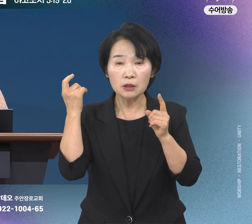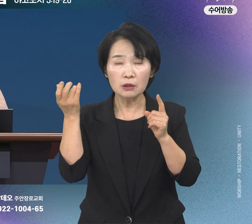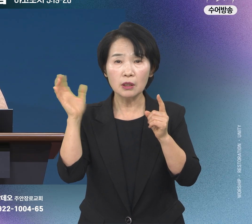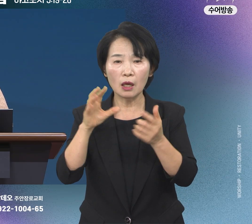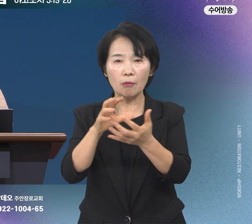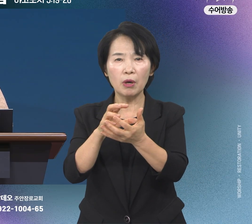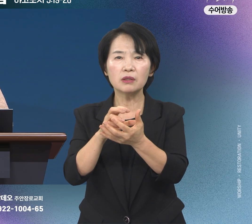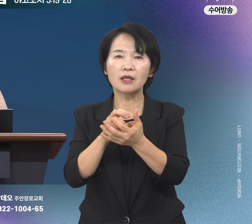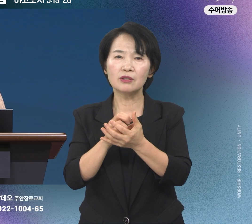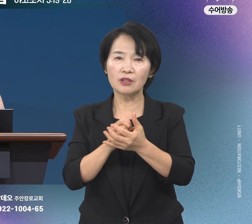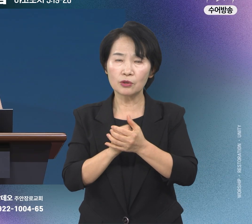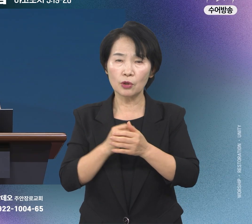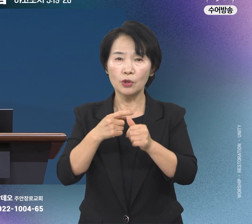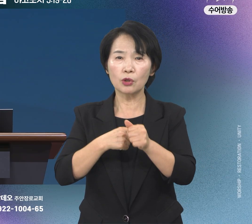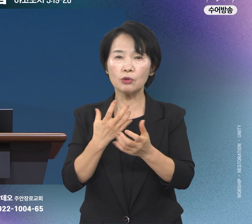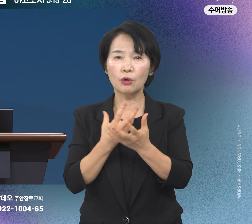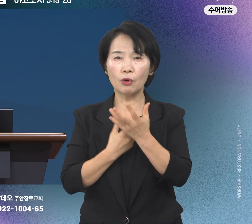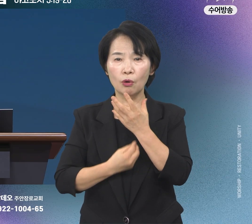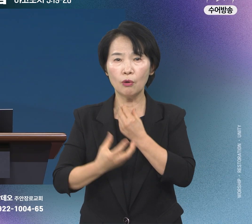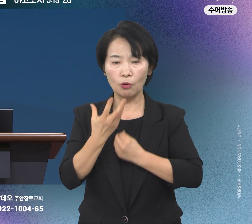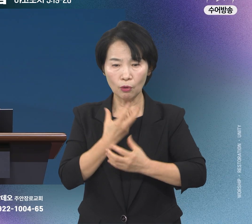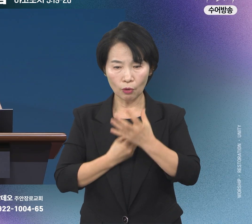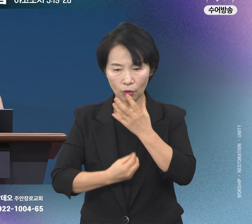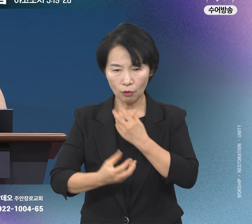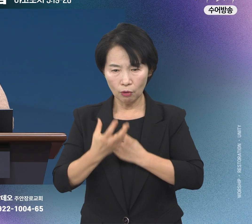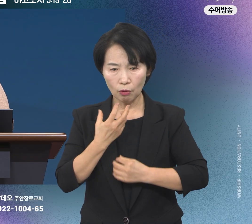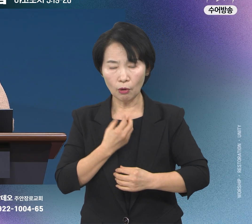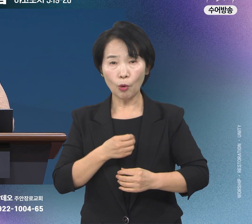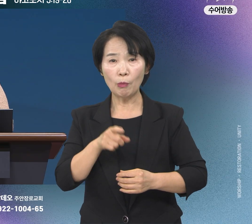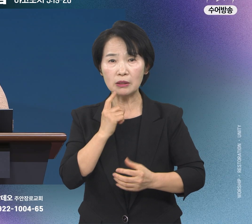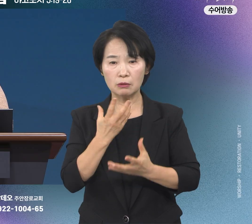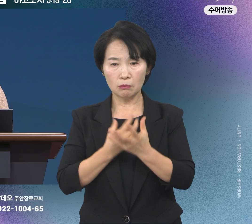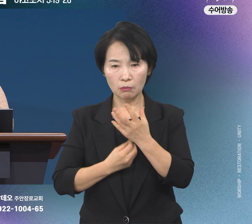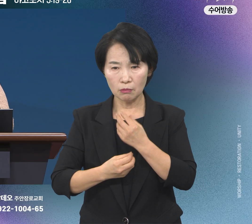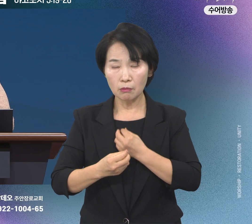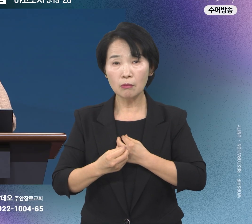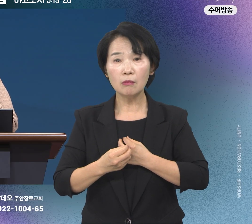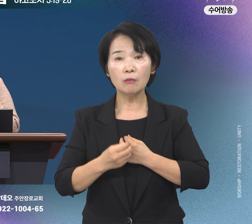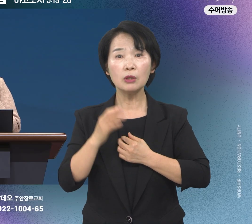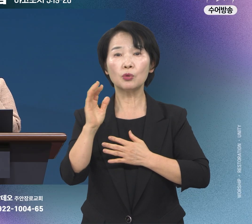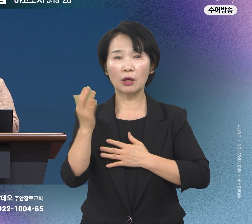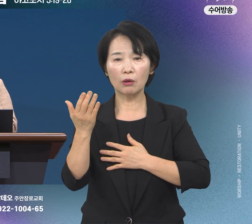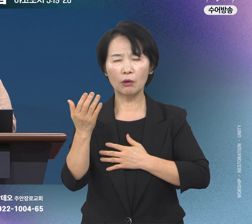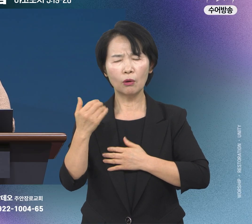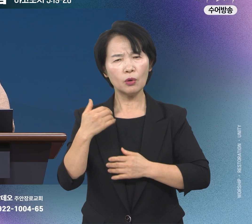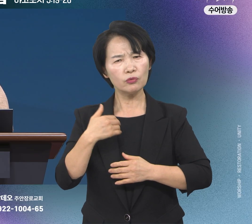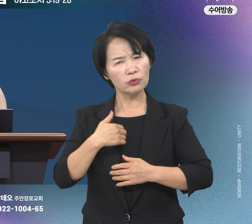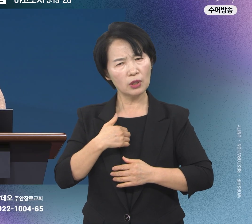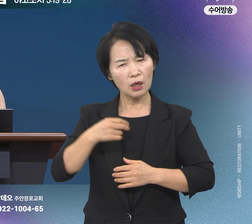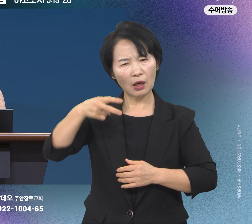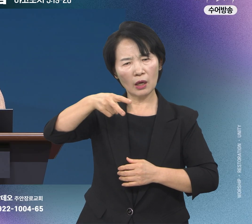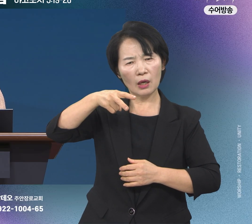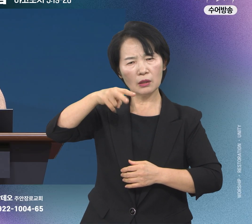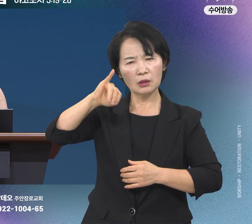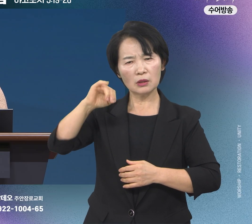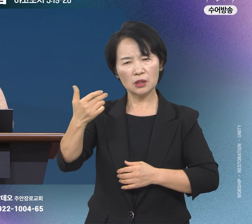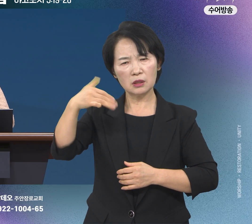받아들여졌습니다. 내가 그동안 신천지에서 했던 모든